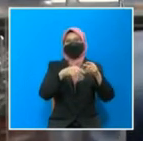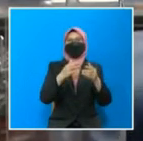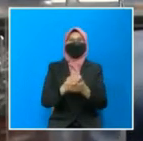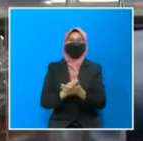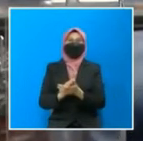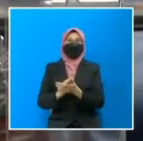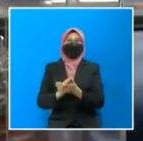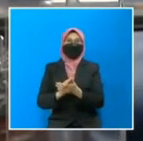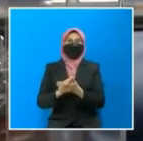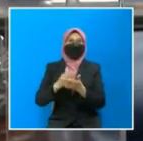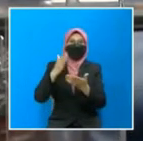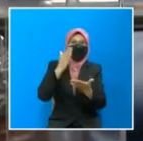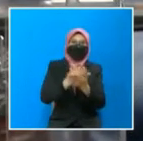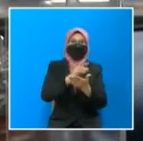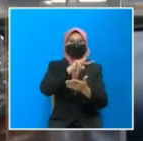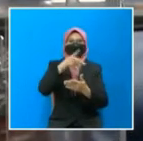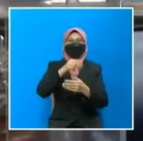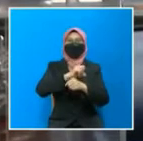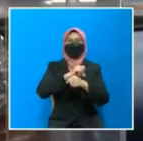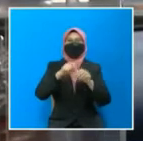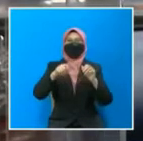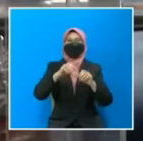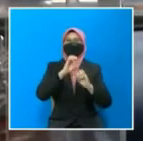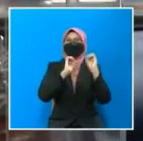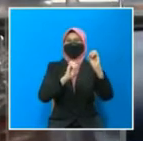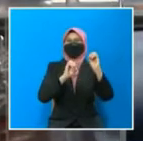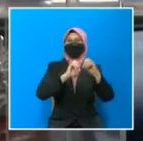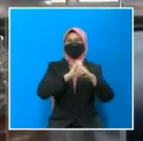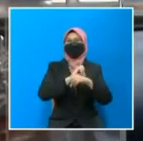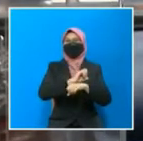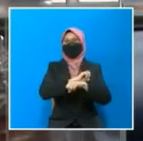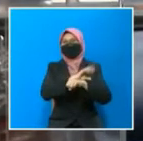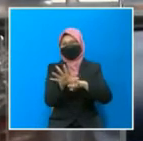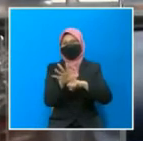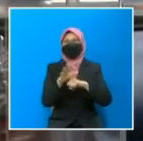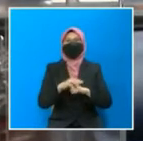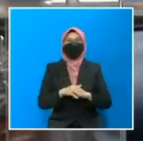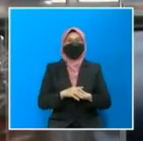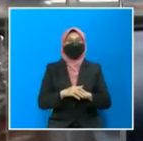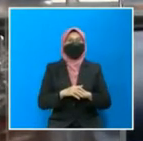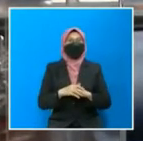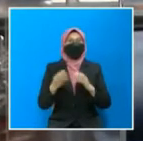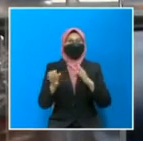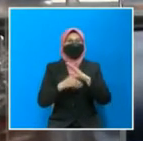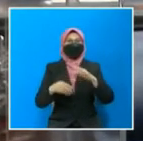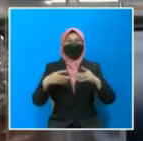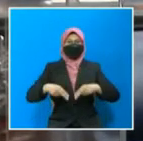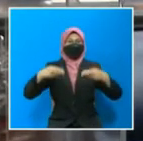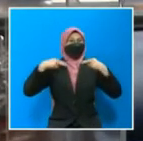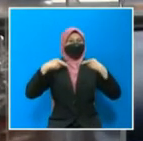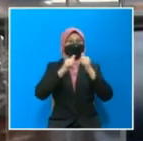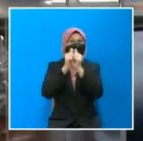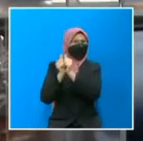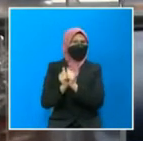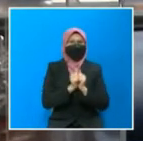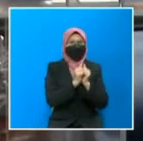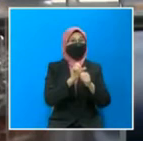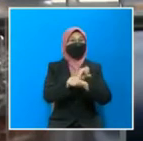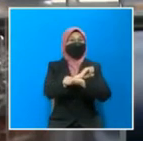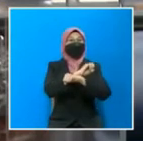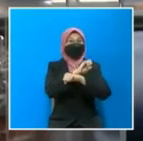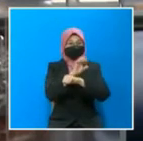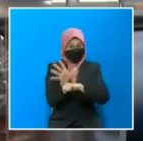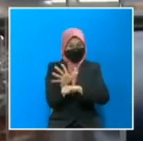sifar kepada satu dasar mitigasi yang menyesuaikan diri hidup bersama COVID